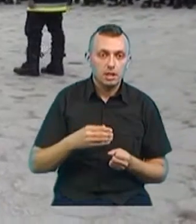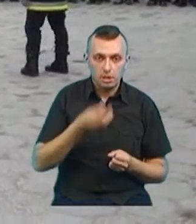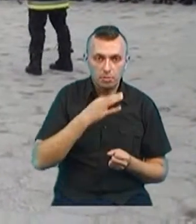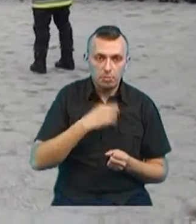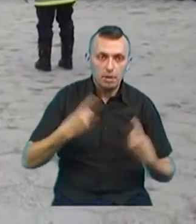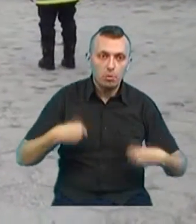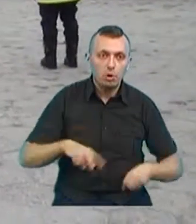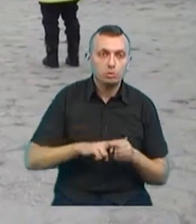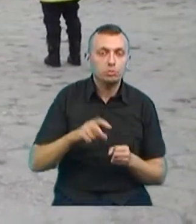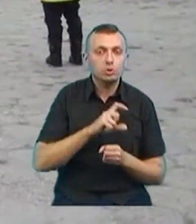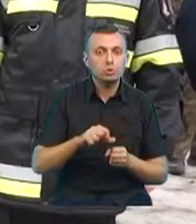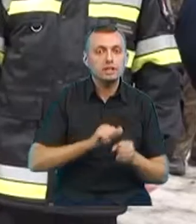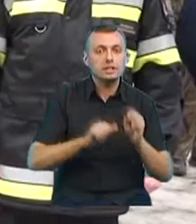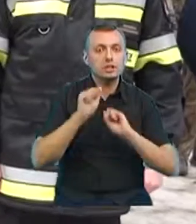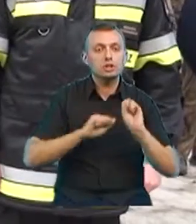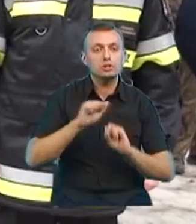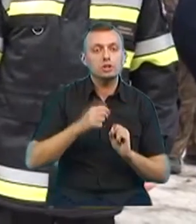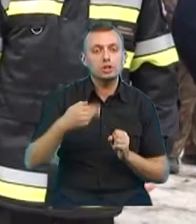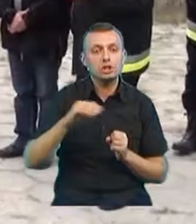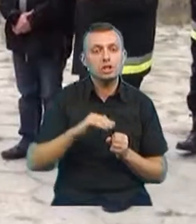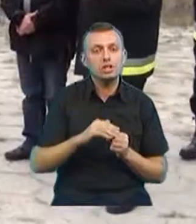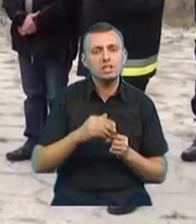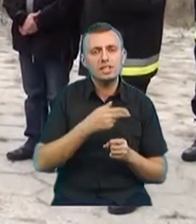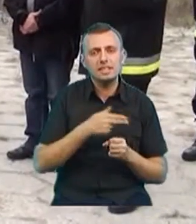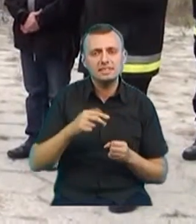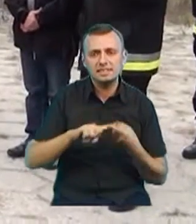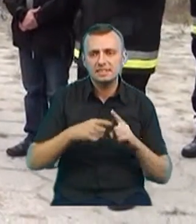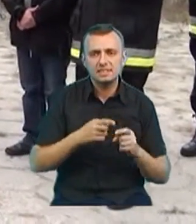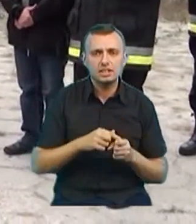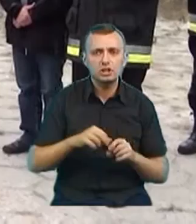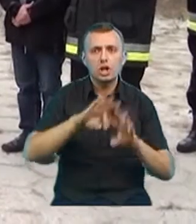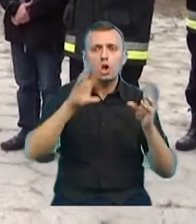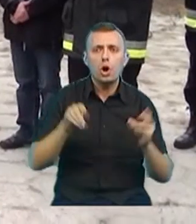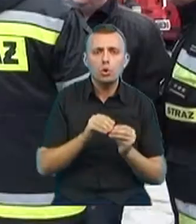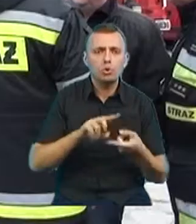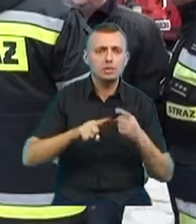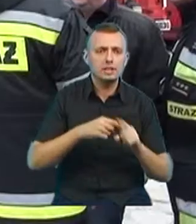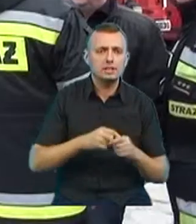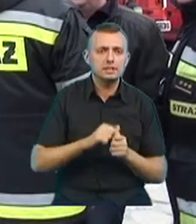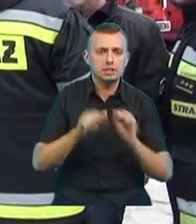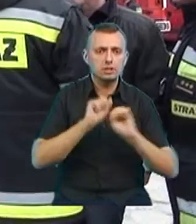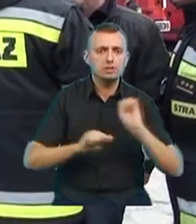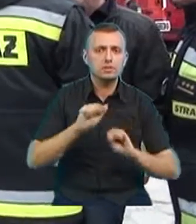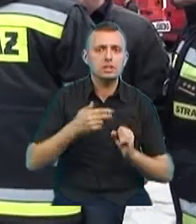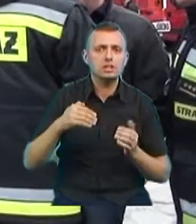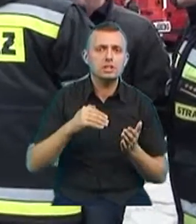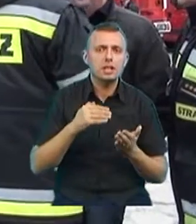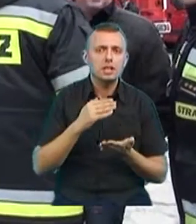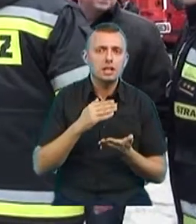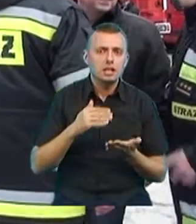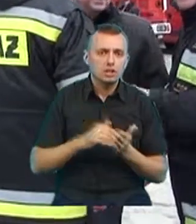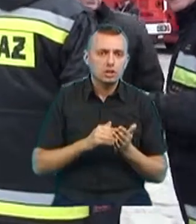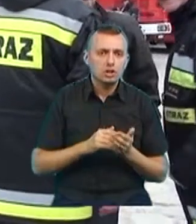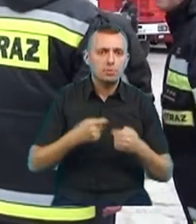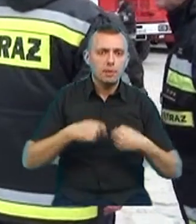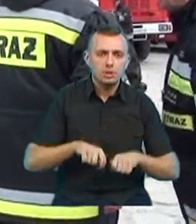ćwiczeniach wzięło udział 130 strażaków. Całą akcję można ocenić na mocną czwórkę z plusem. Drobne potknięcia, które wystąpiły podczas ćwiczeń, nie